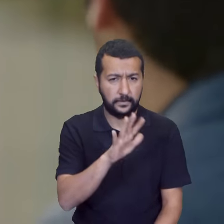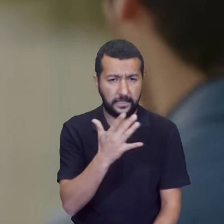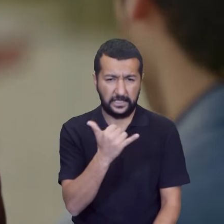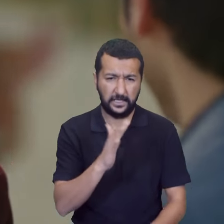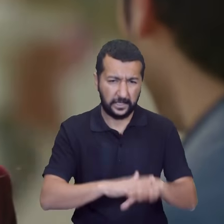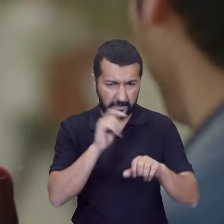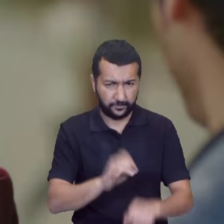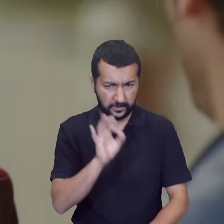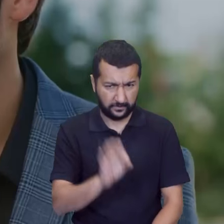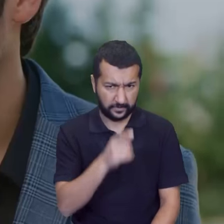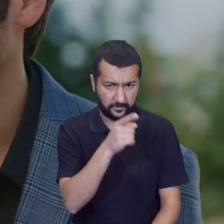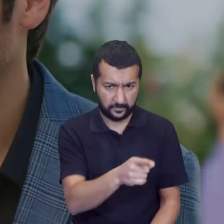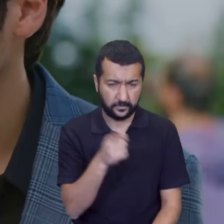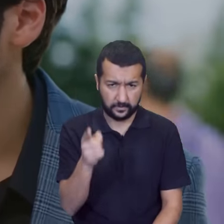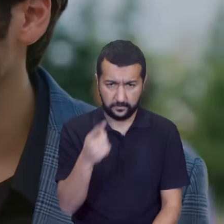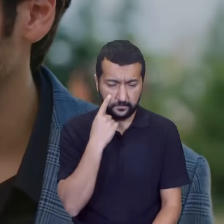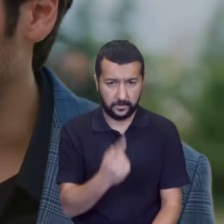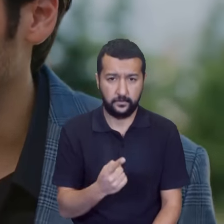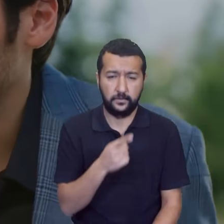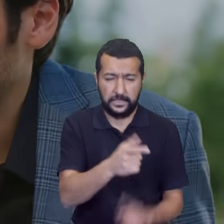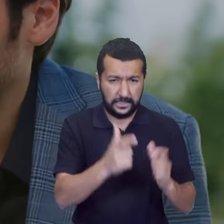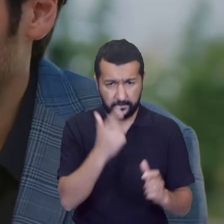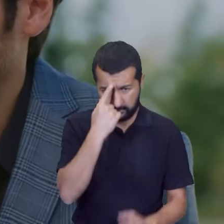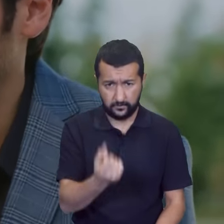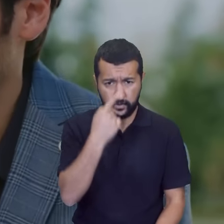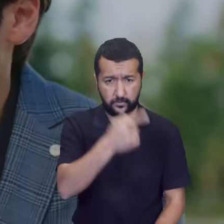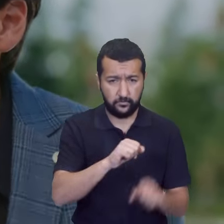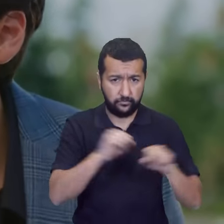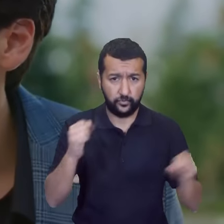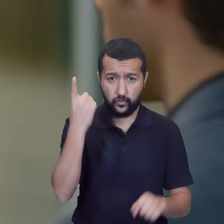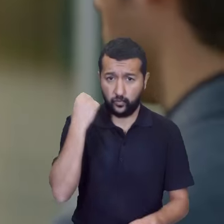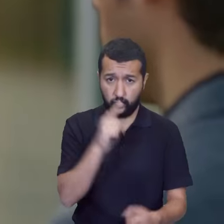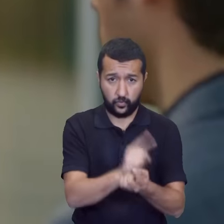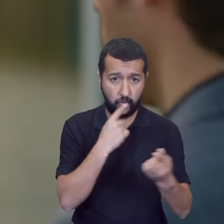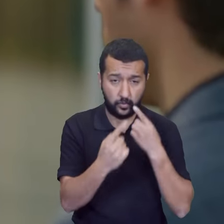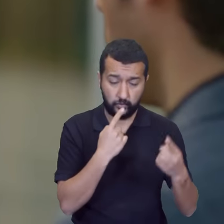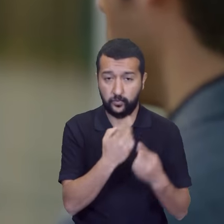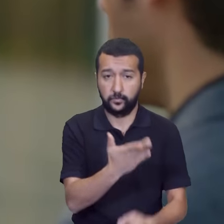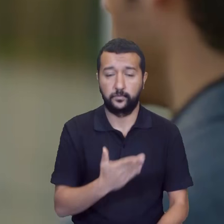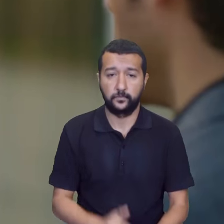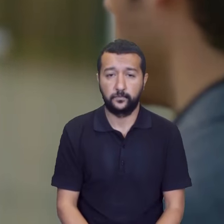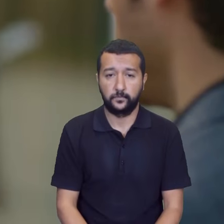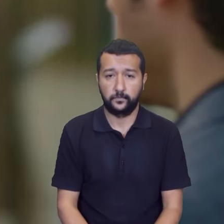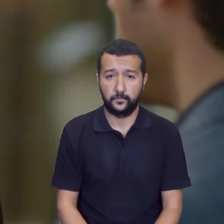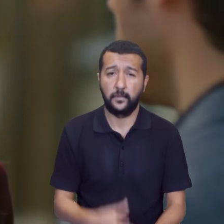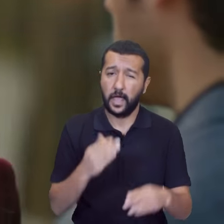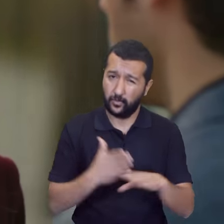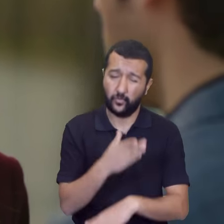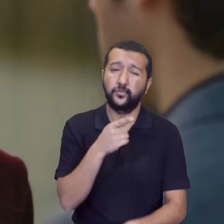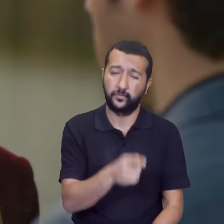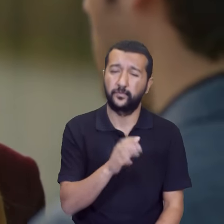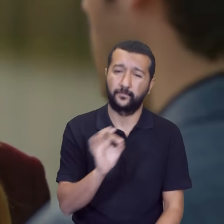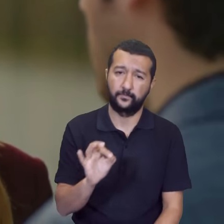Yani şaka yapıyorsun değil mi? Yani dur. Nereden çıktı şimdi bu? Yani daha dün... En doğrusu